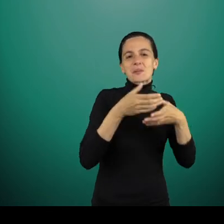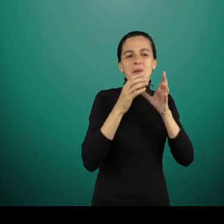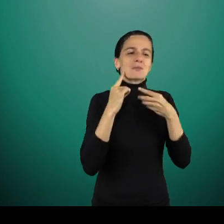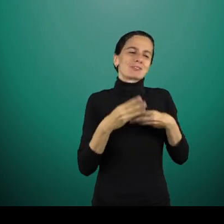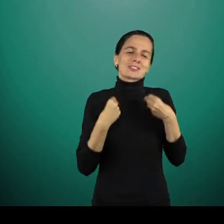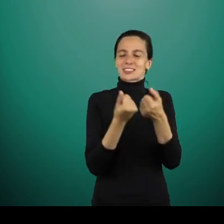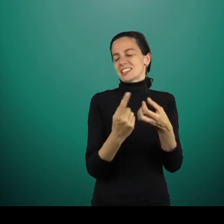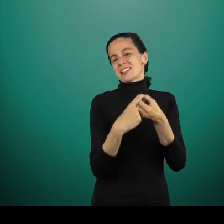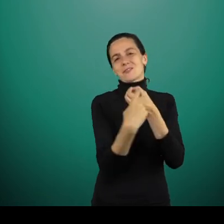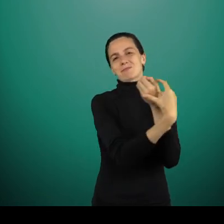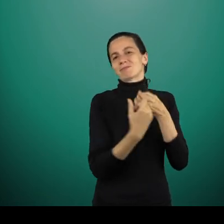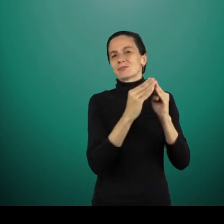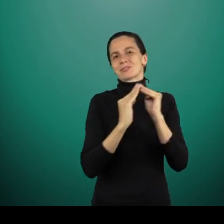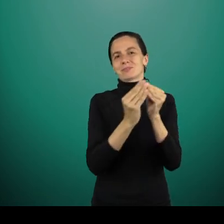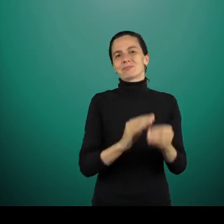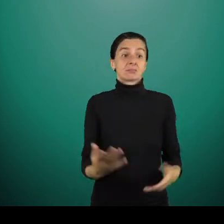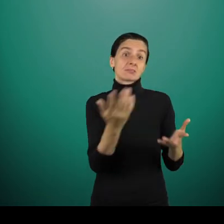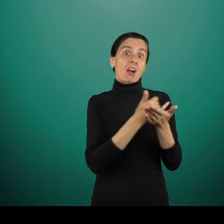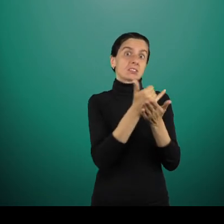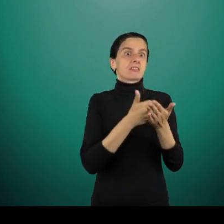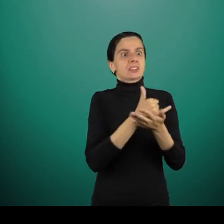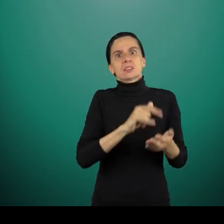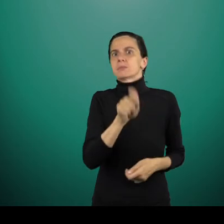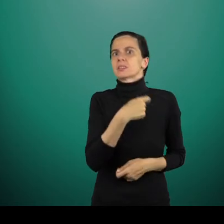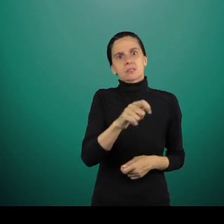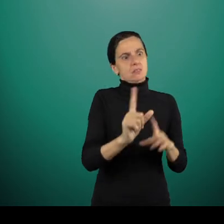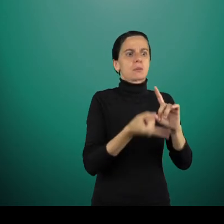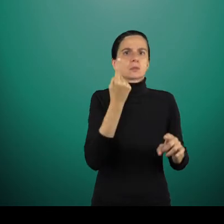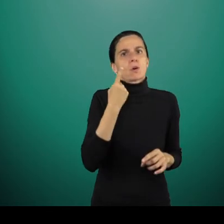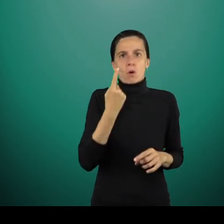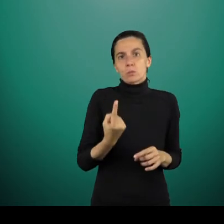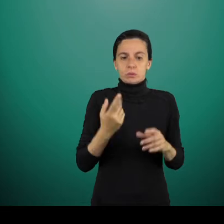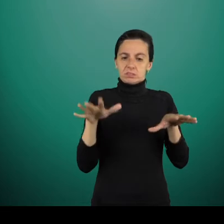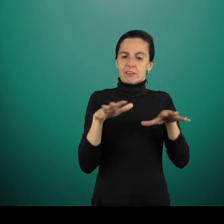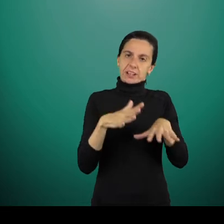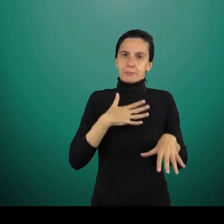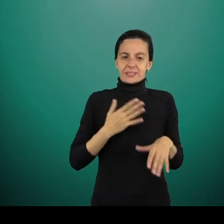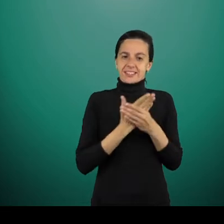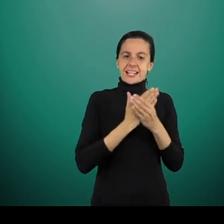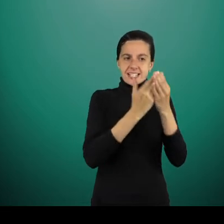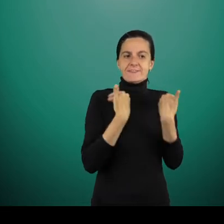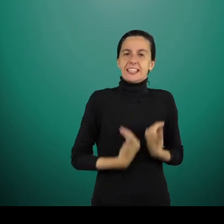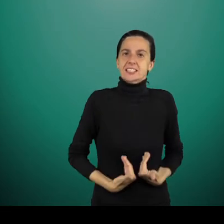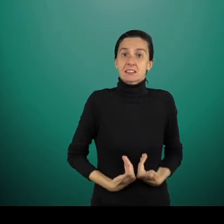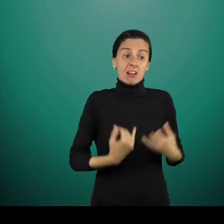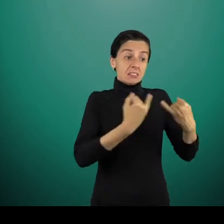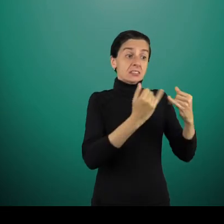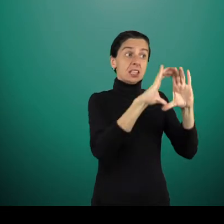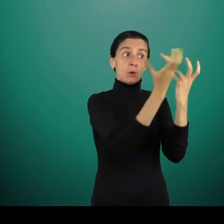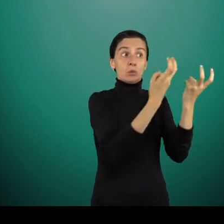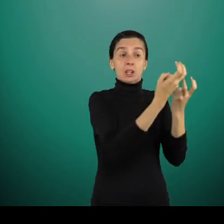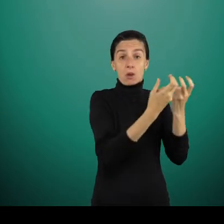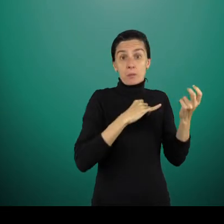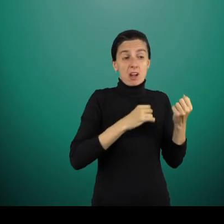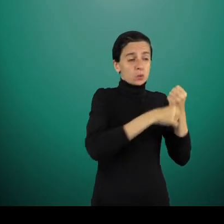good sort of community feeling to it as well. La conservation,'est forcément un élément très important dans le travail de l'archiviste. faut savoir aussi qu'ici au